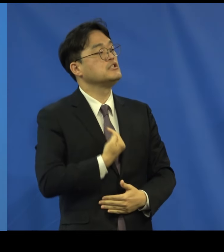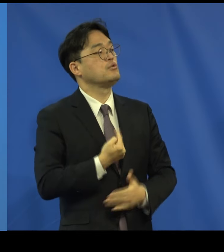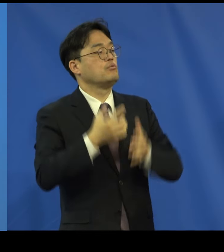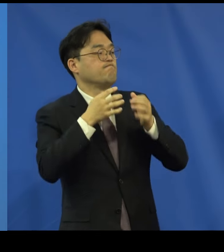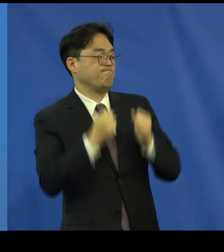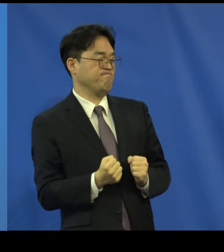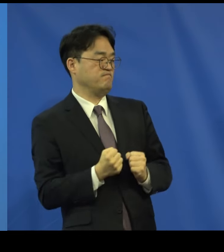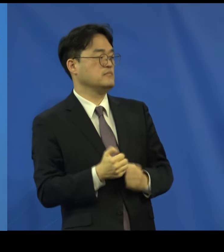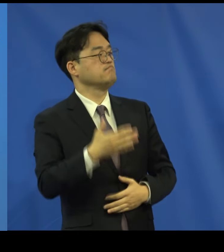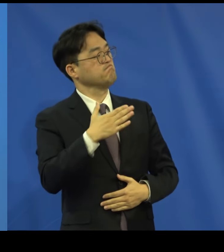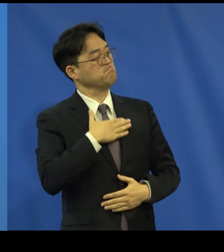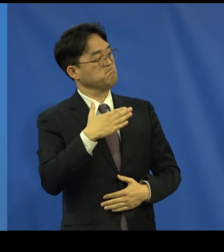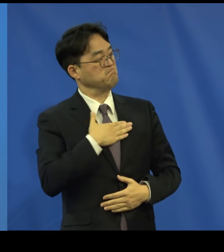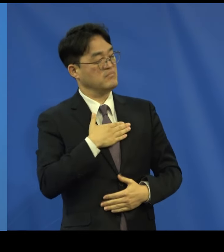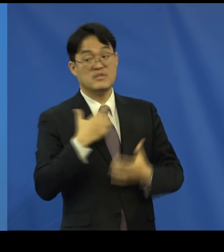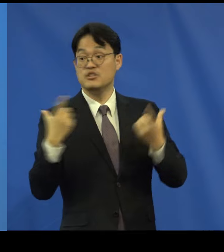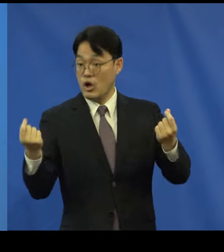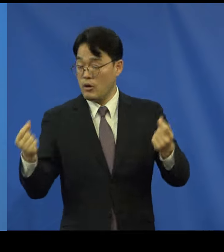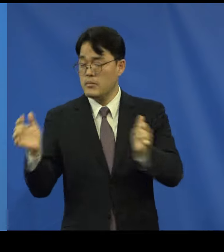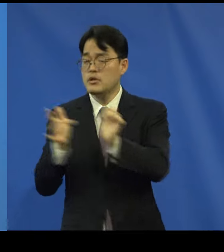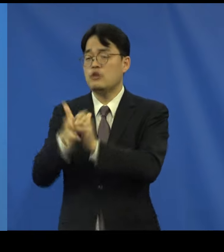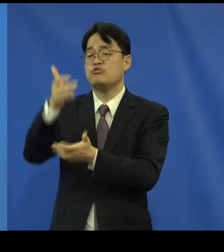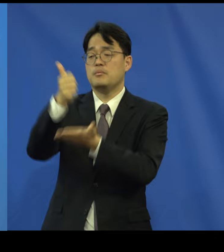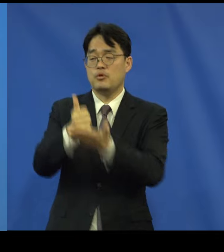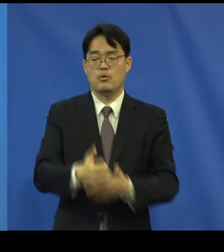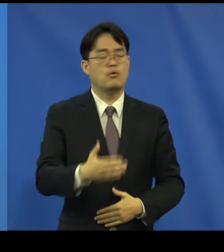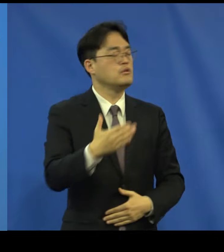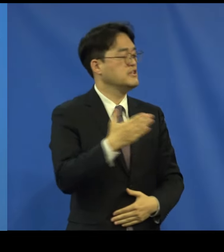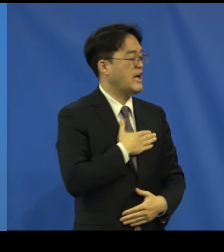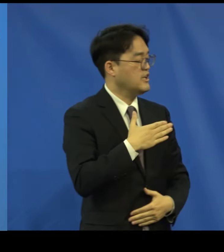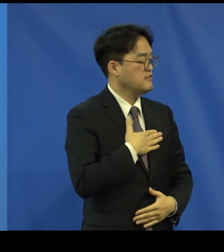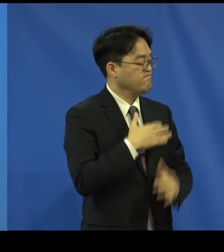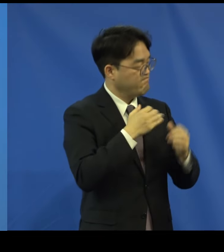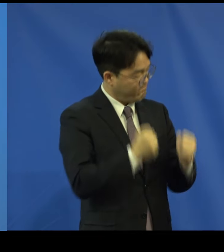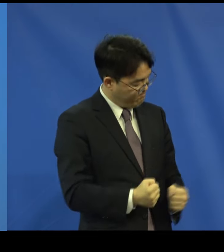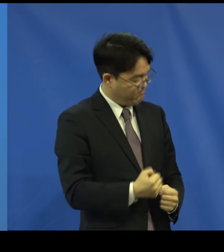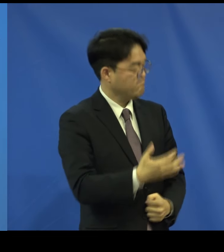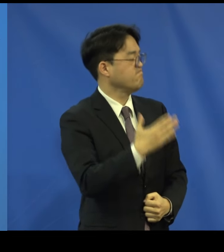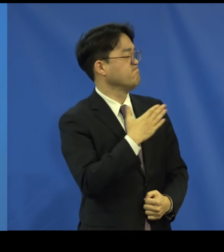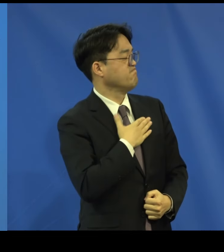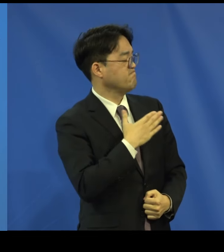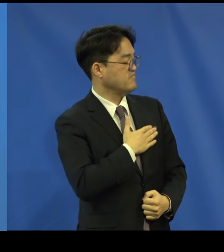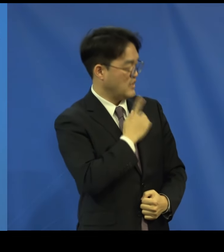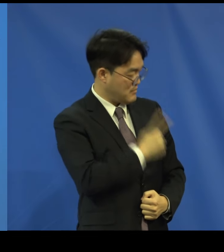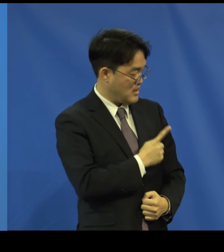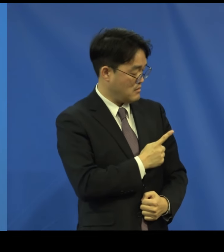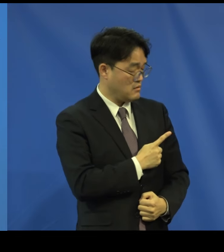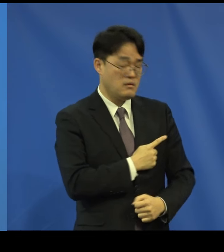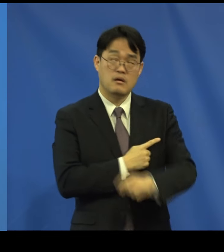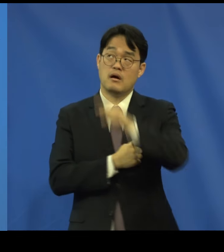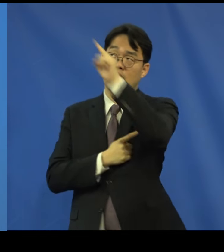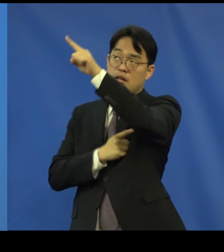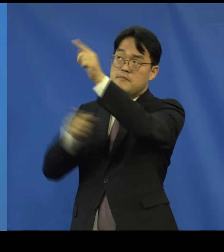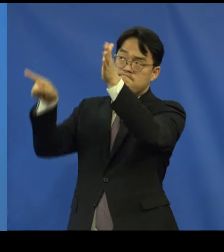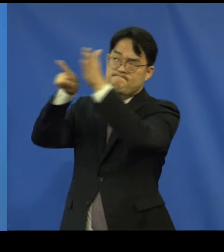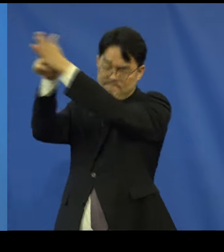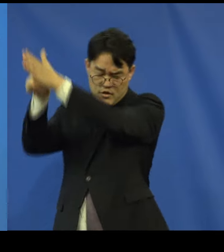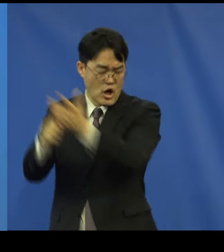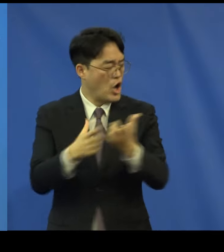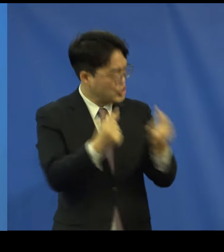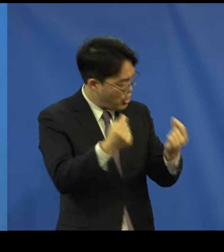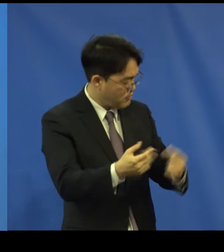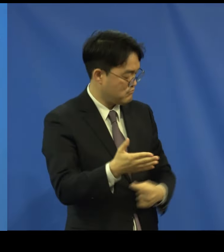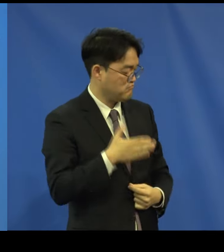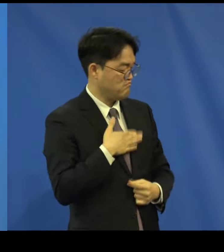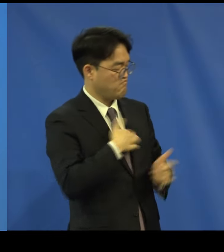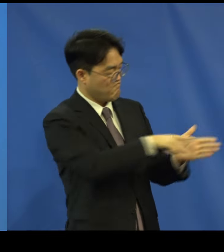그분은 선하시고 그분은 전능하신 분이다. 그분의 주권을 믿으라는 거죠. 이 나를 믿으라는 그 말 안에는 어마어마하게 많은 게